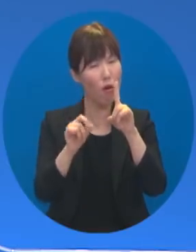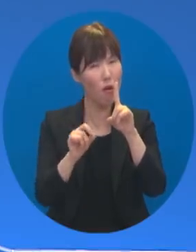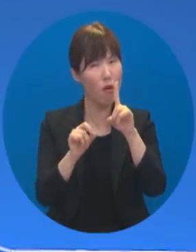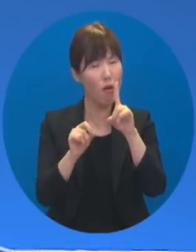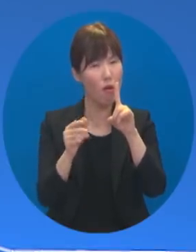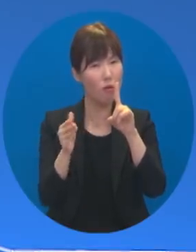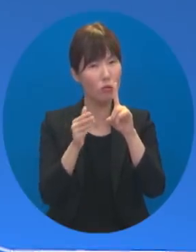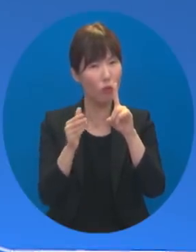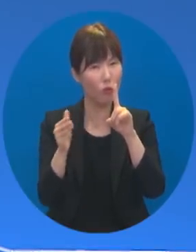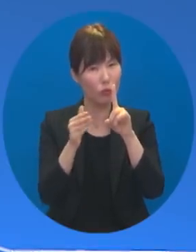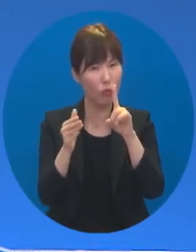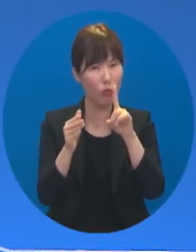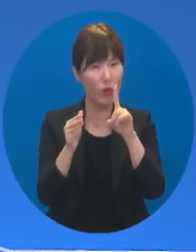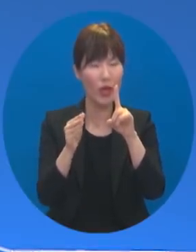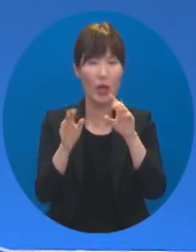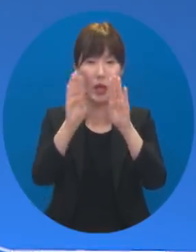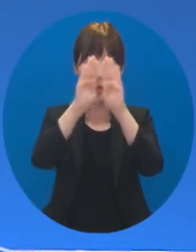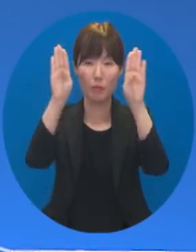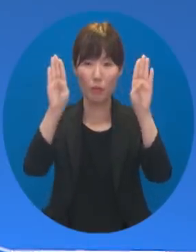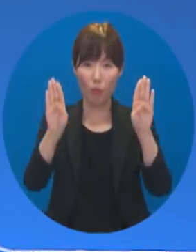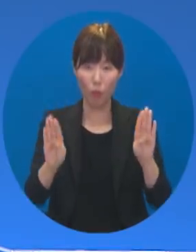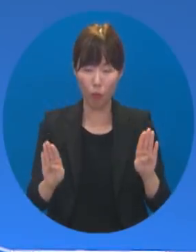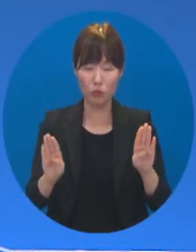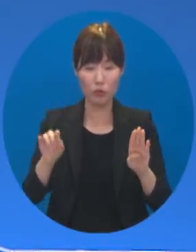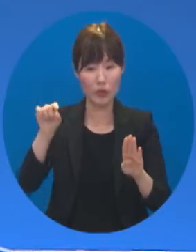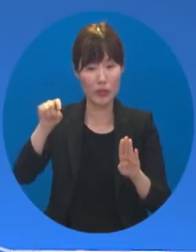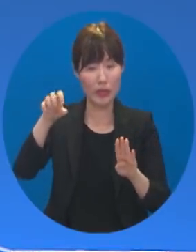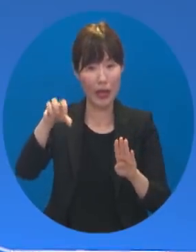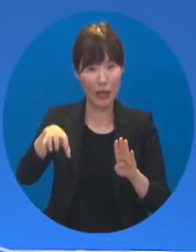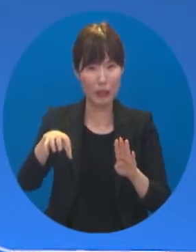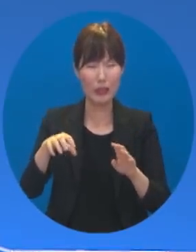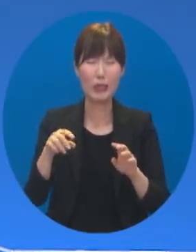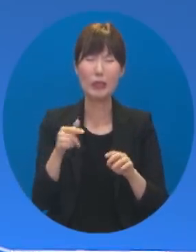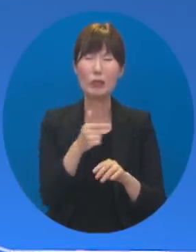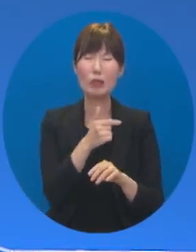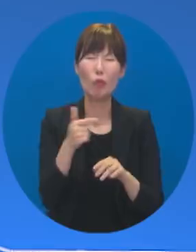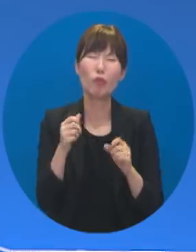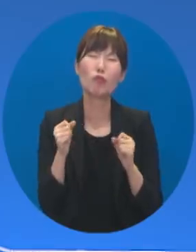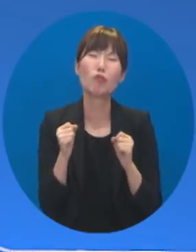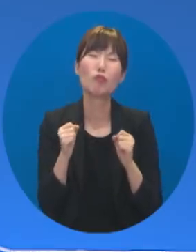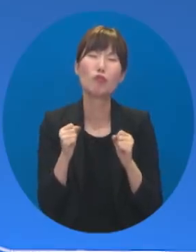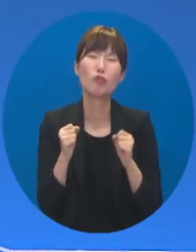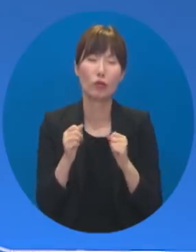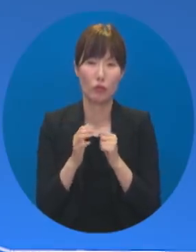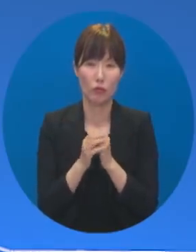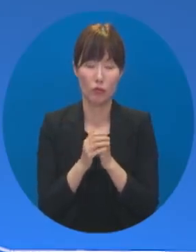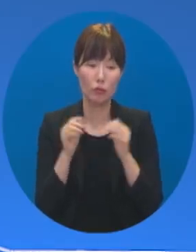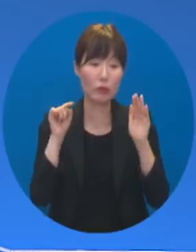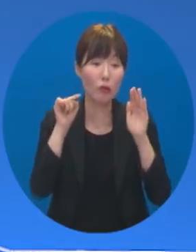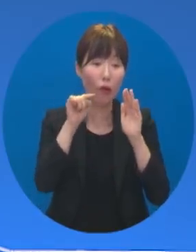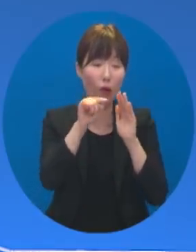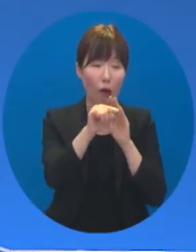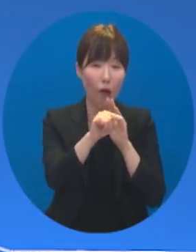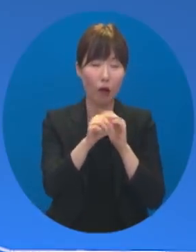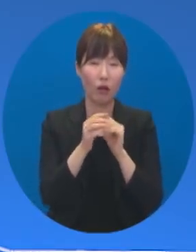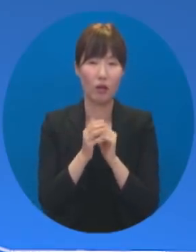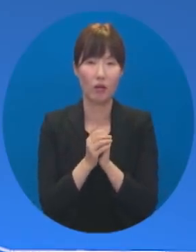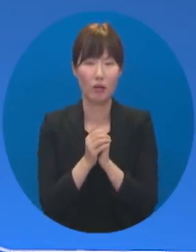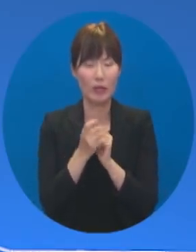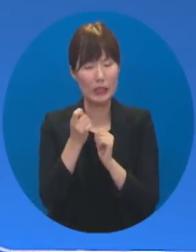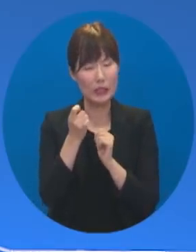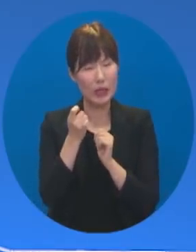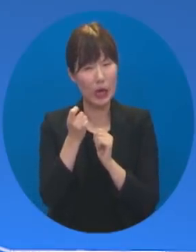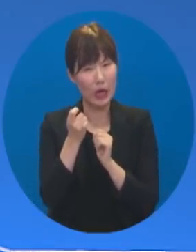11월이었는데 굉장히 춥더라고요. 엄청 추웠던 그 날씨였습니다. 들어갔는데 원기는 작은